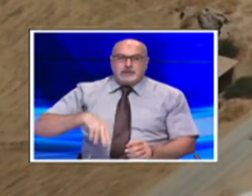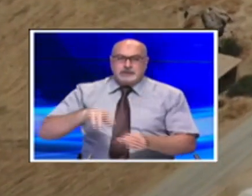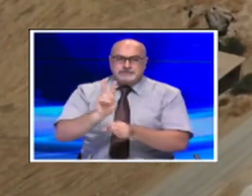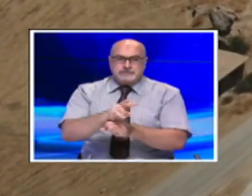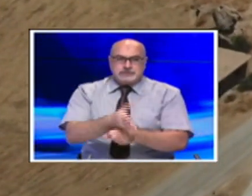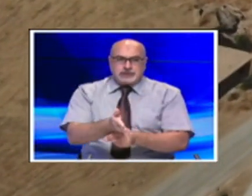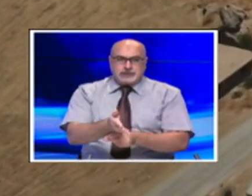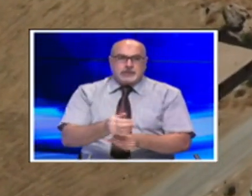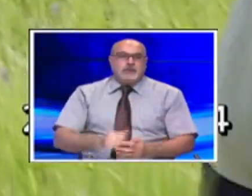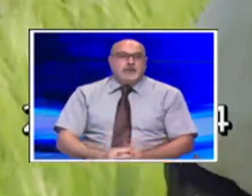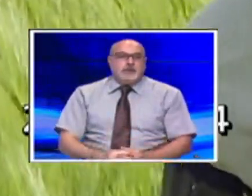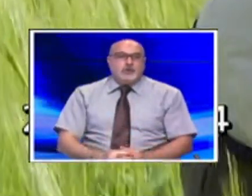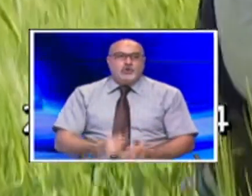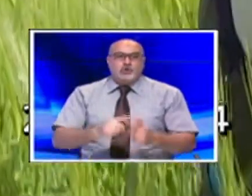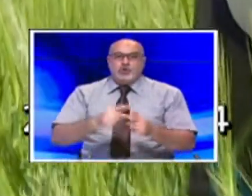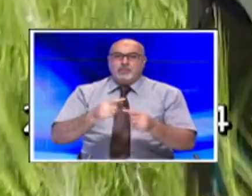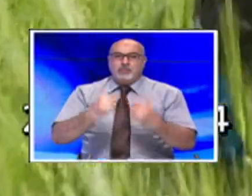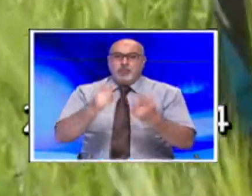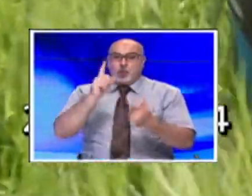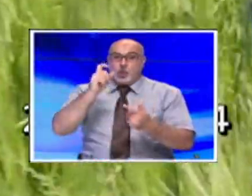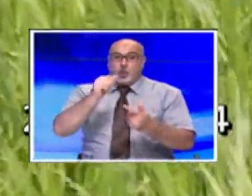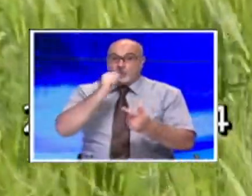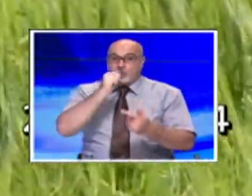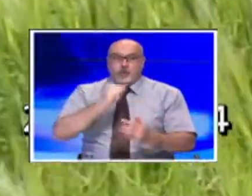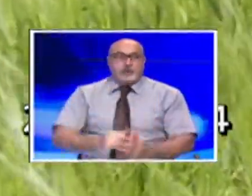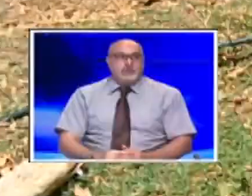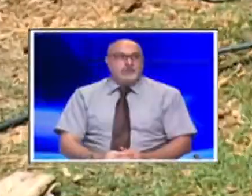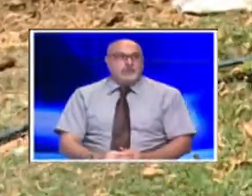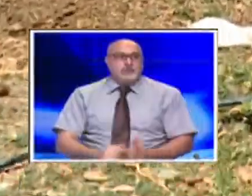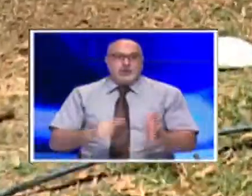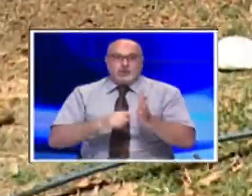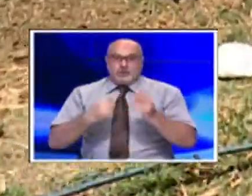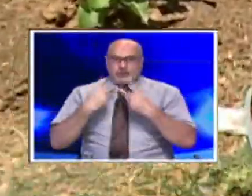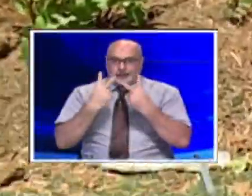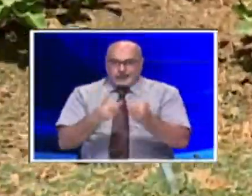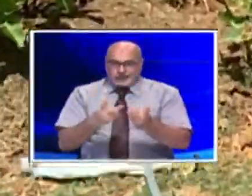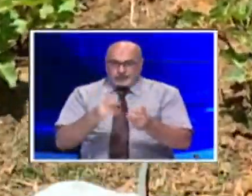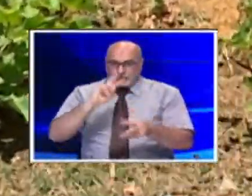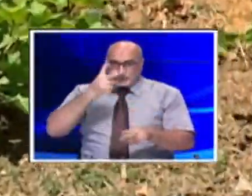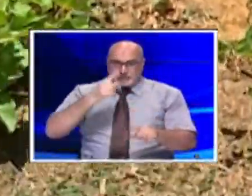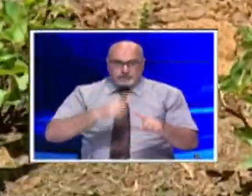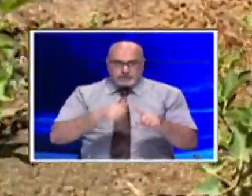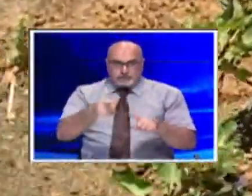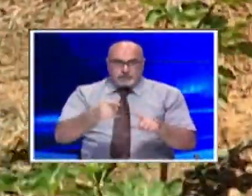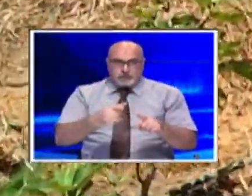زود الحاج مصطفى بالماء الشروب، إلا أننا وجدناه دائما في حالة